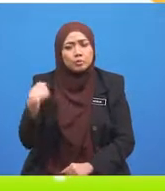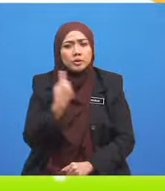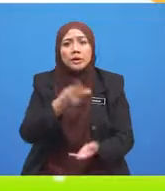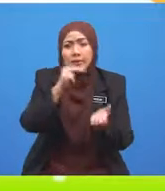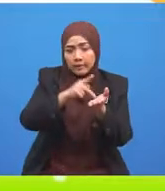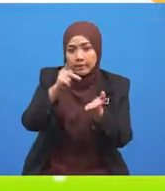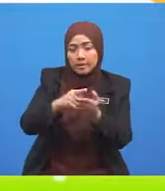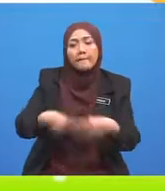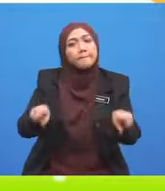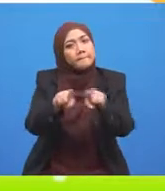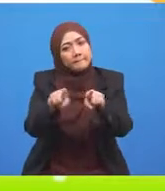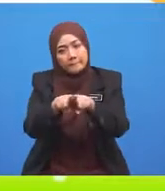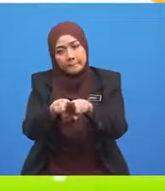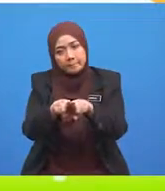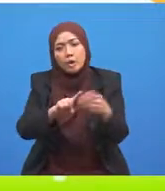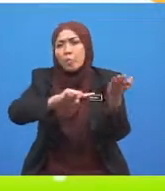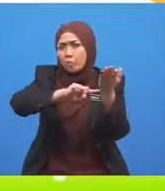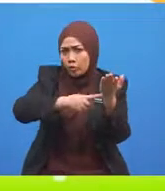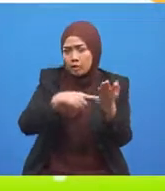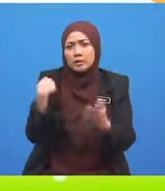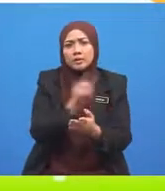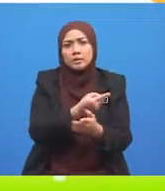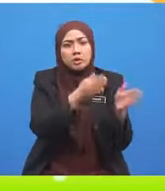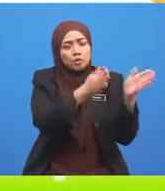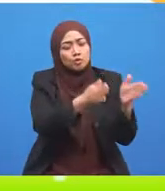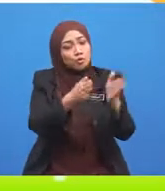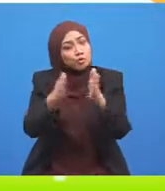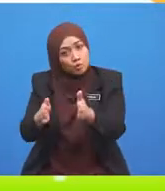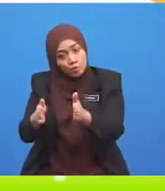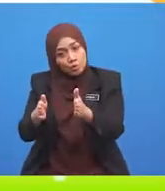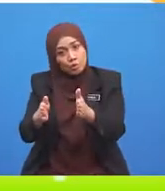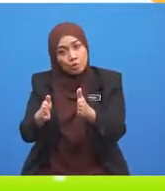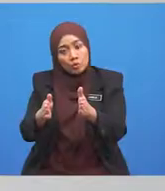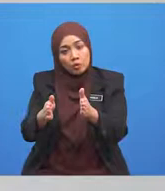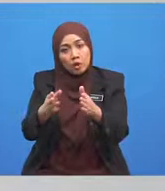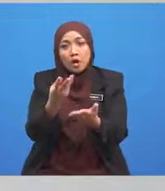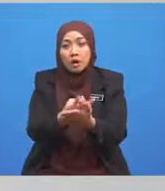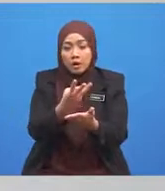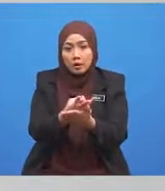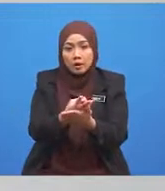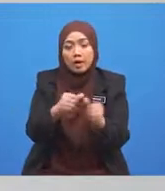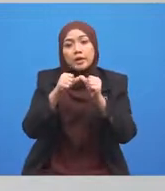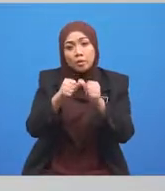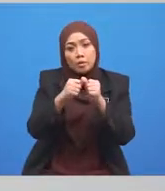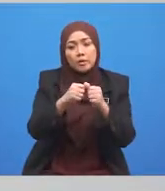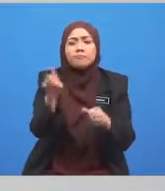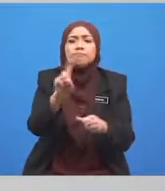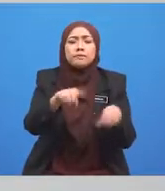Mula-mula, kita susun duit ini mengikut nilai mata wang yang sama.